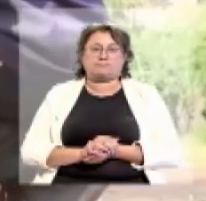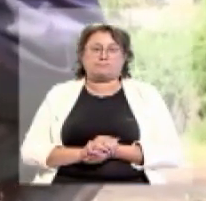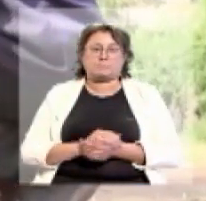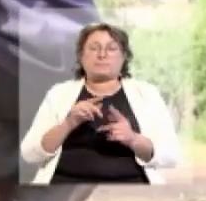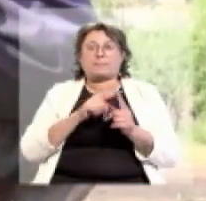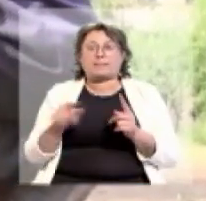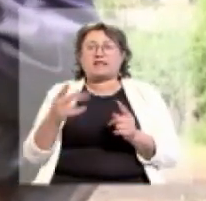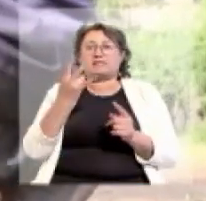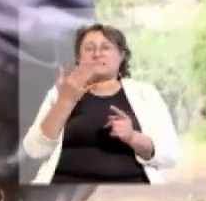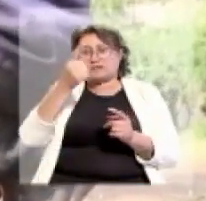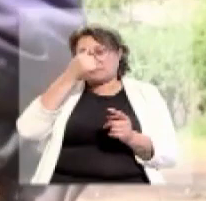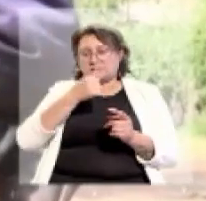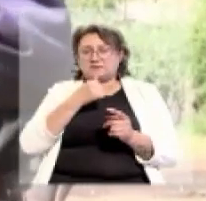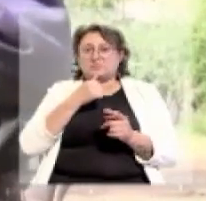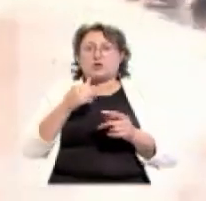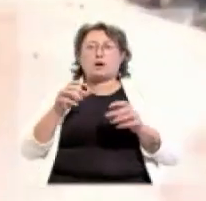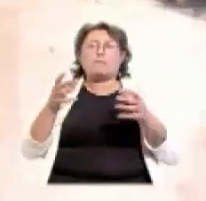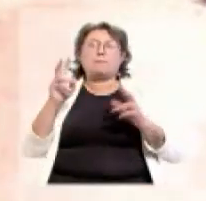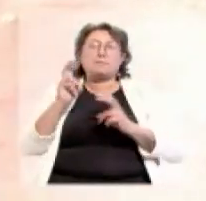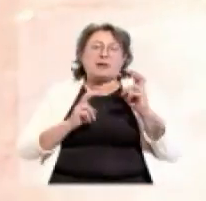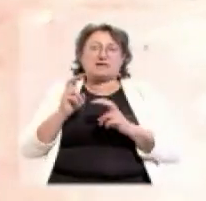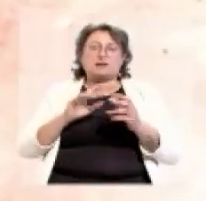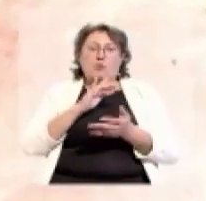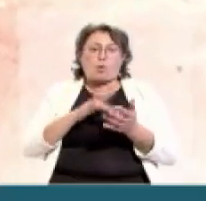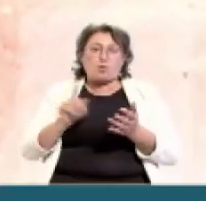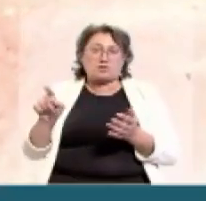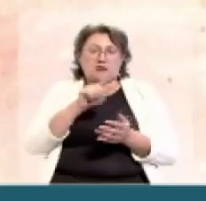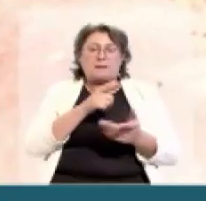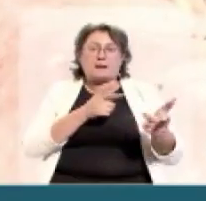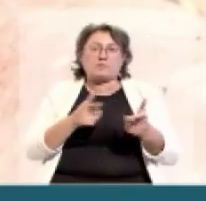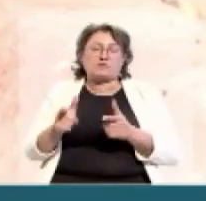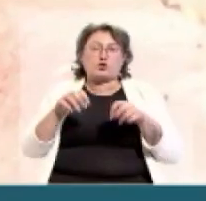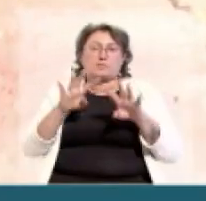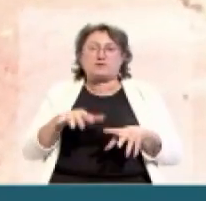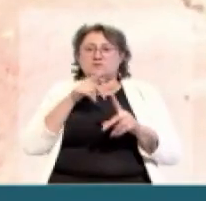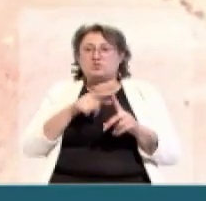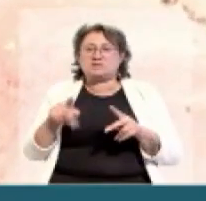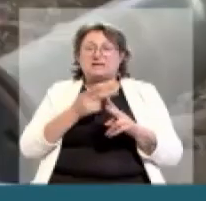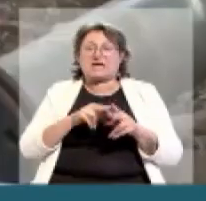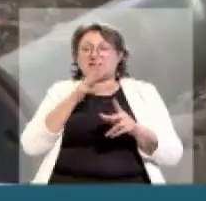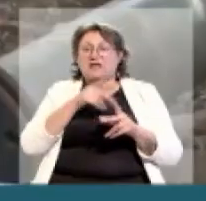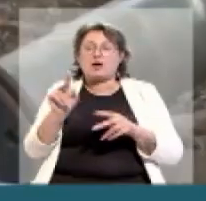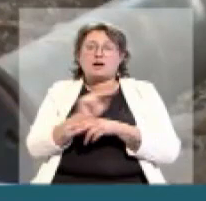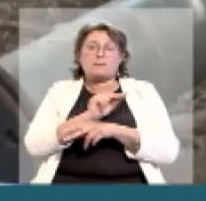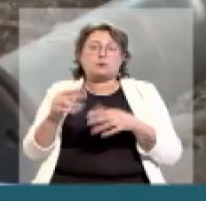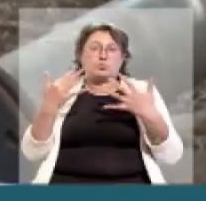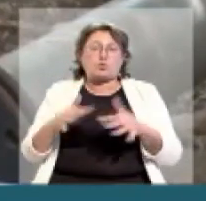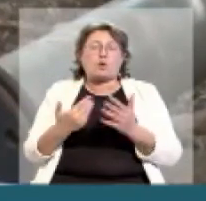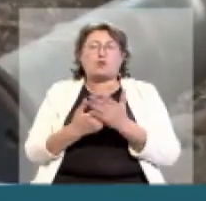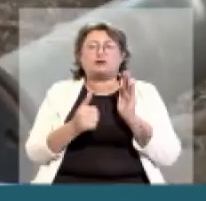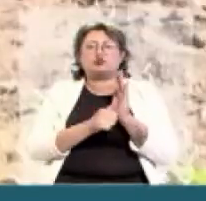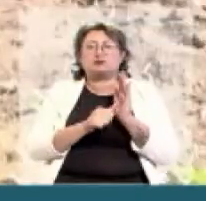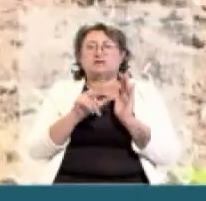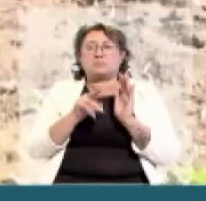В течение нескольких месяцев коммунальные предприятия города готовились к отопительному сезону. За этот период отремонтировано около